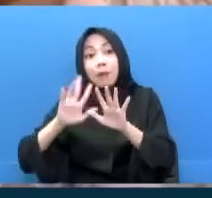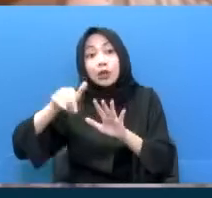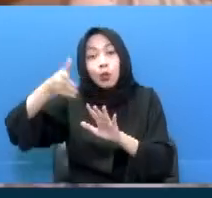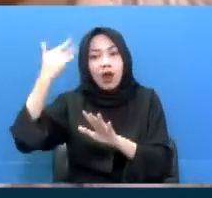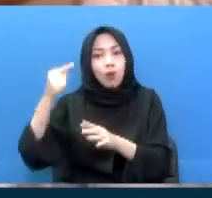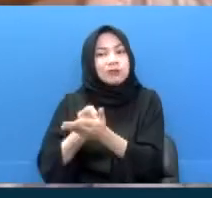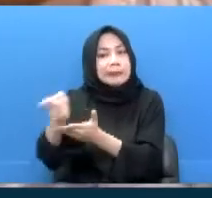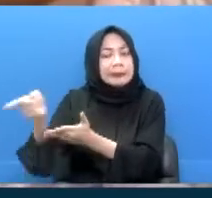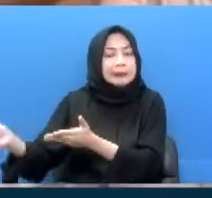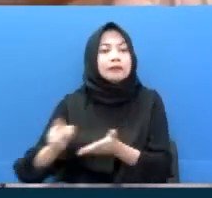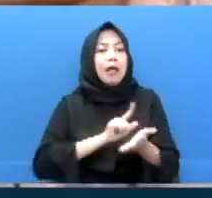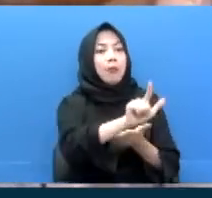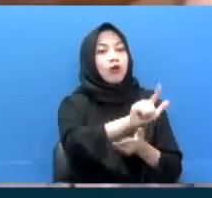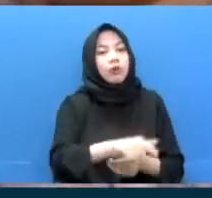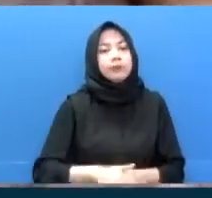tahun